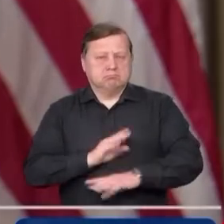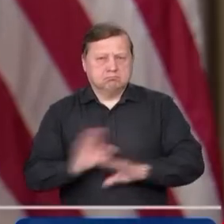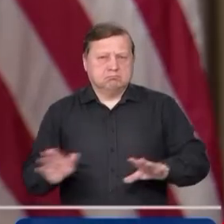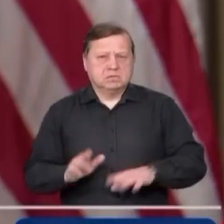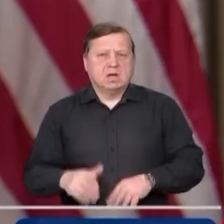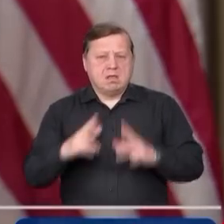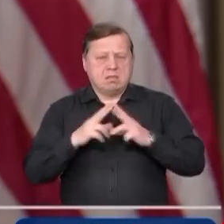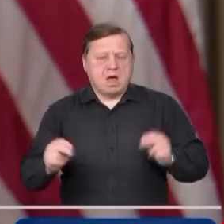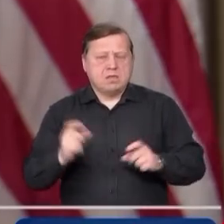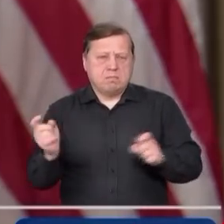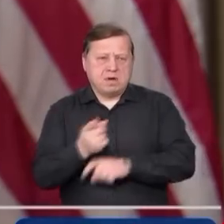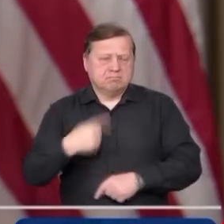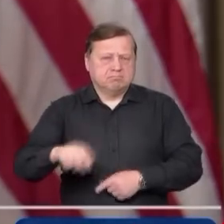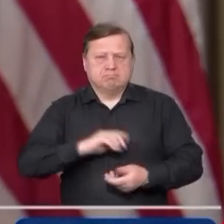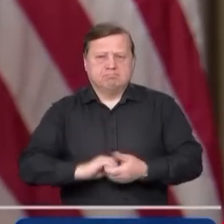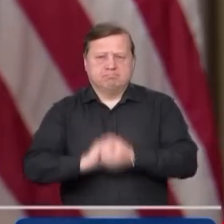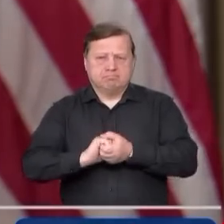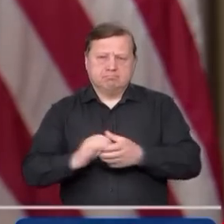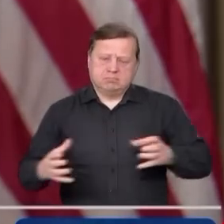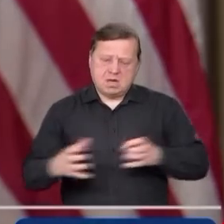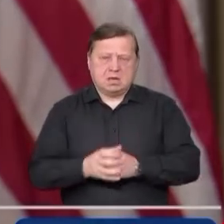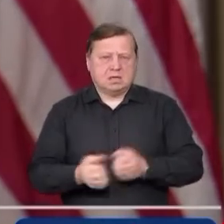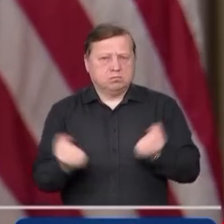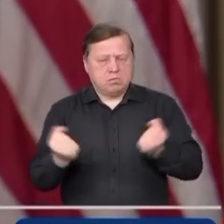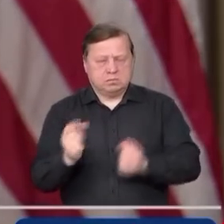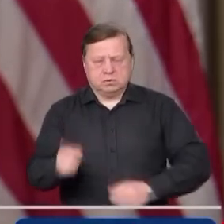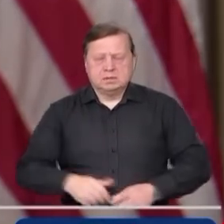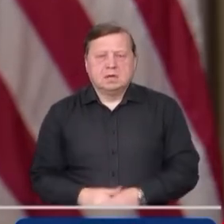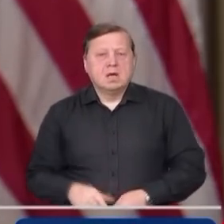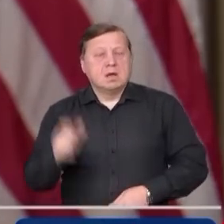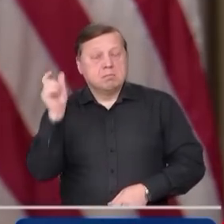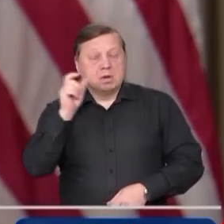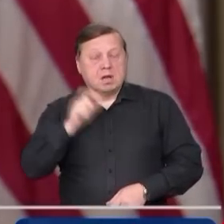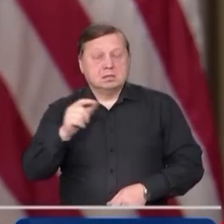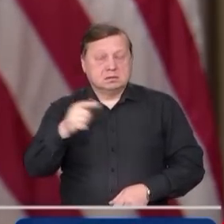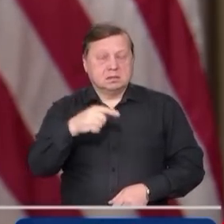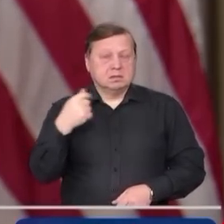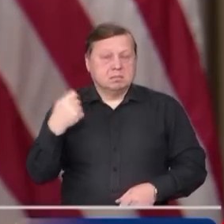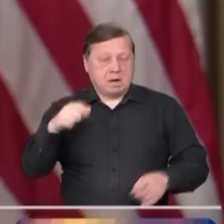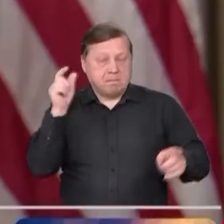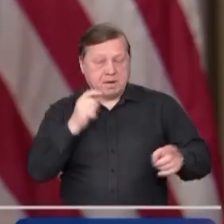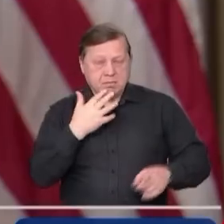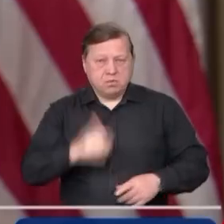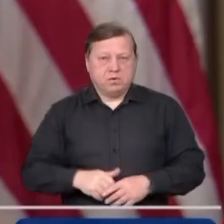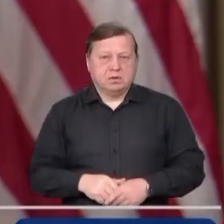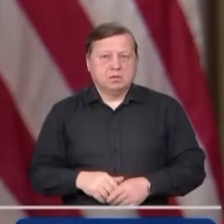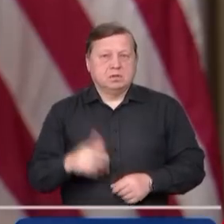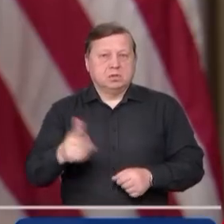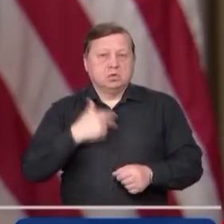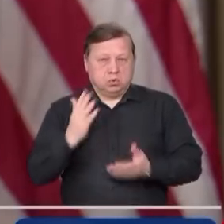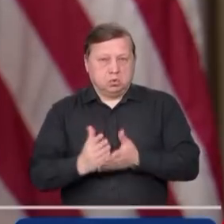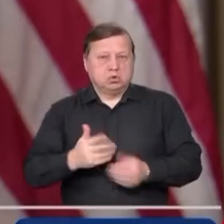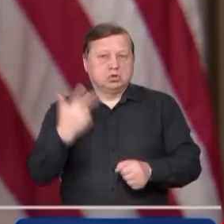Zjednoczonych w NATO krajów. Prezydent Biden oznajmił o uchwaleniu 30.